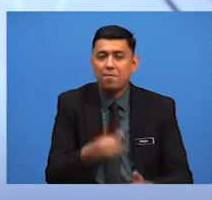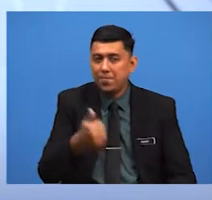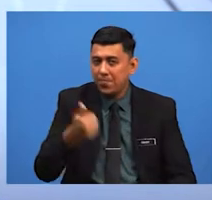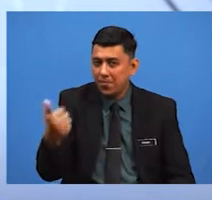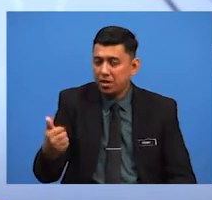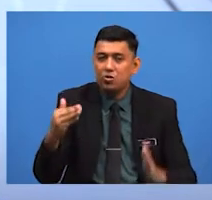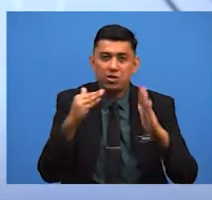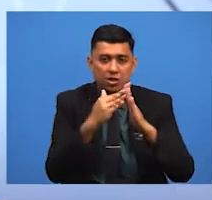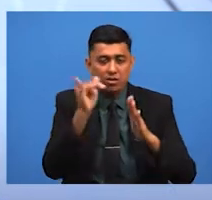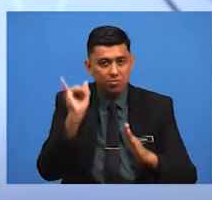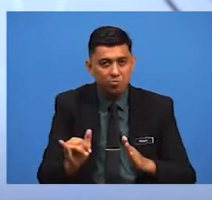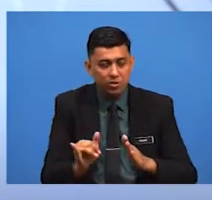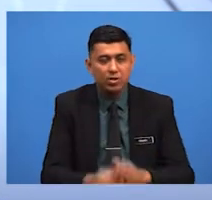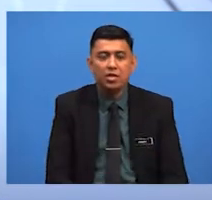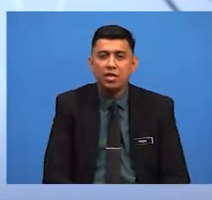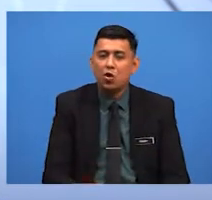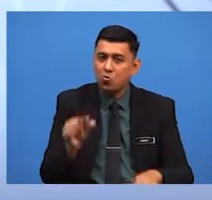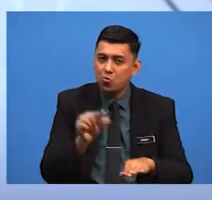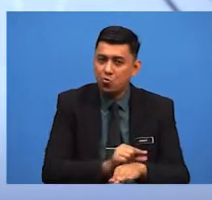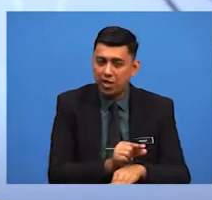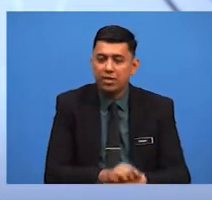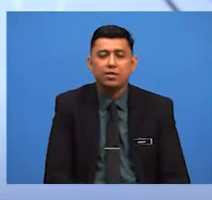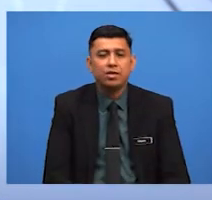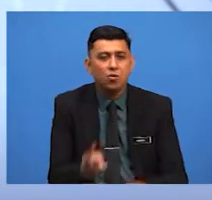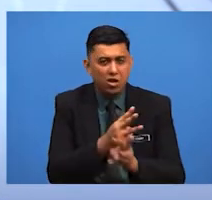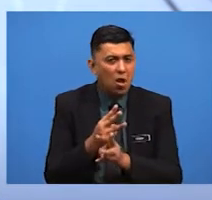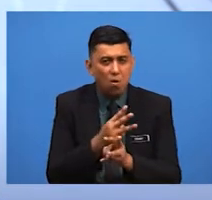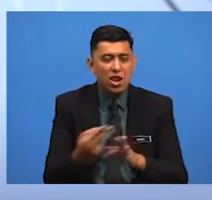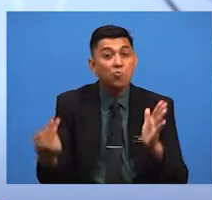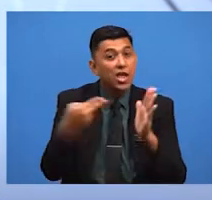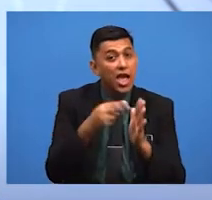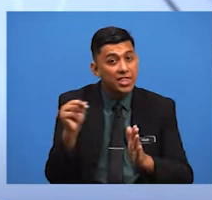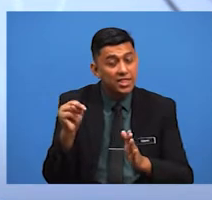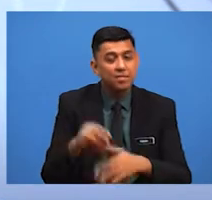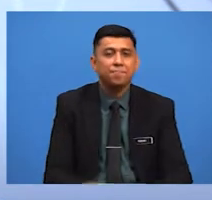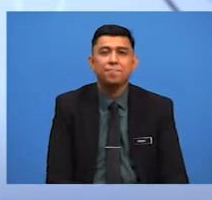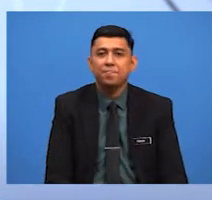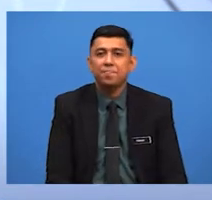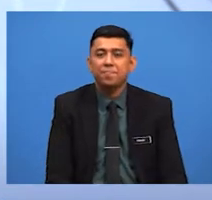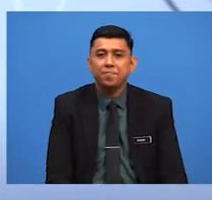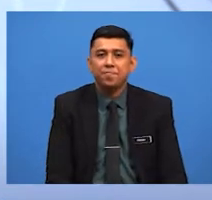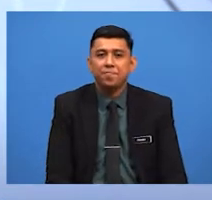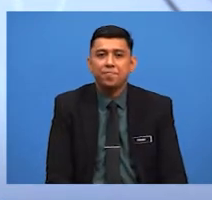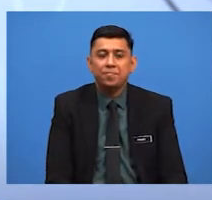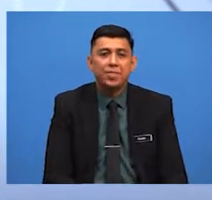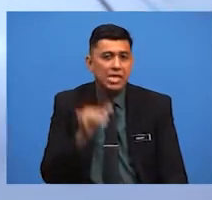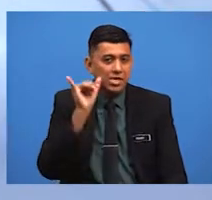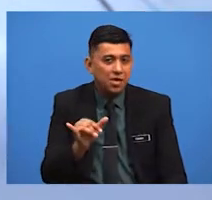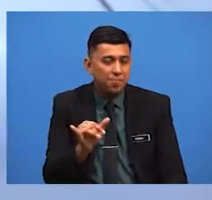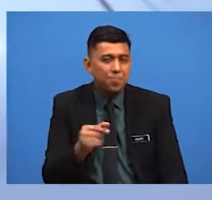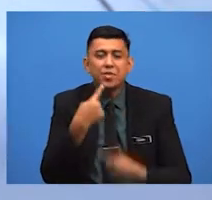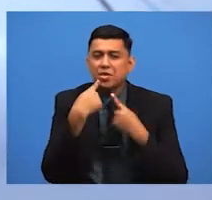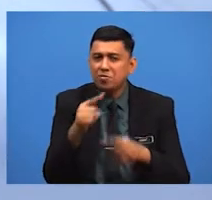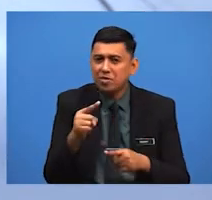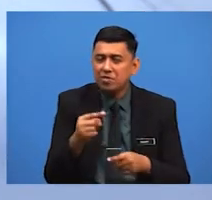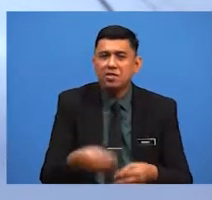beberapa peralatan rumah yang menggunakan konsep struktur kawalan ulangan?